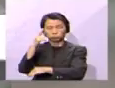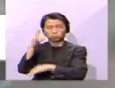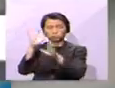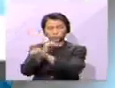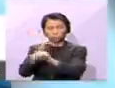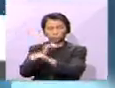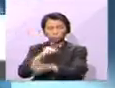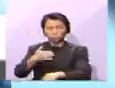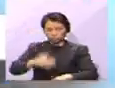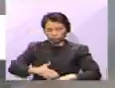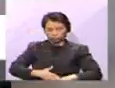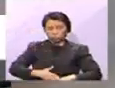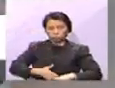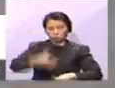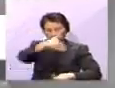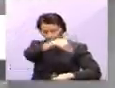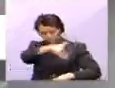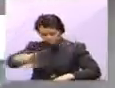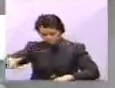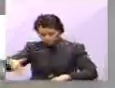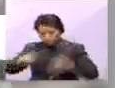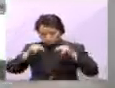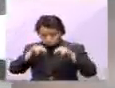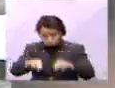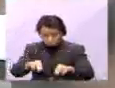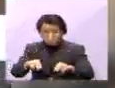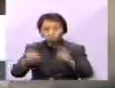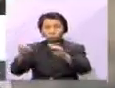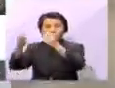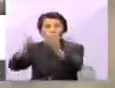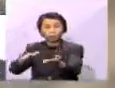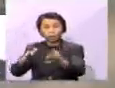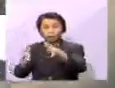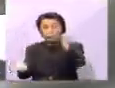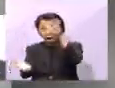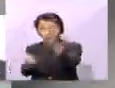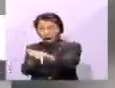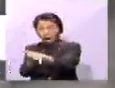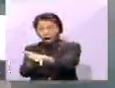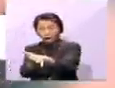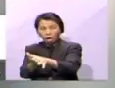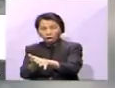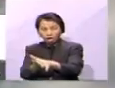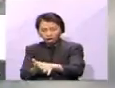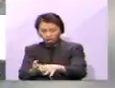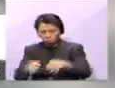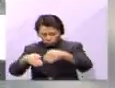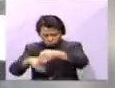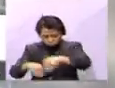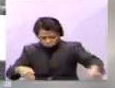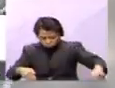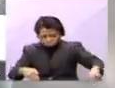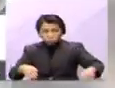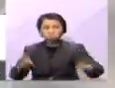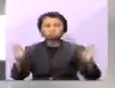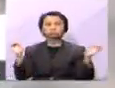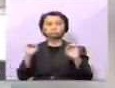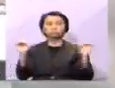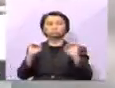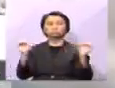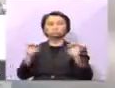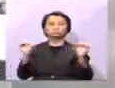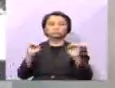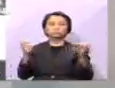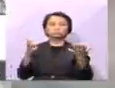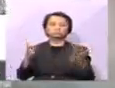tersebut dibelah bagi memastikan sama ada mangsa allahyarham nazib Abang dipahamnya namun ia tidak membuahkan